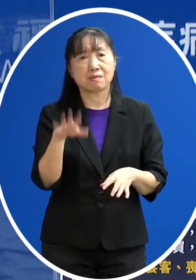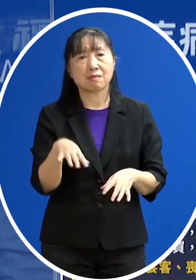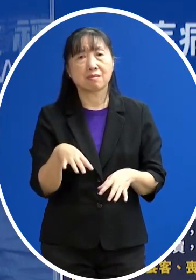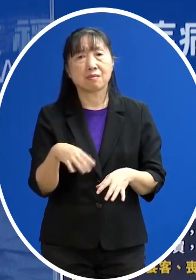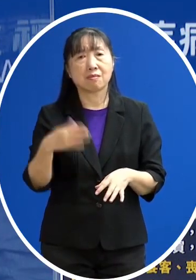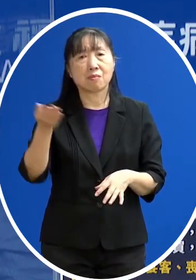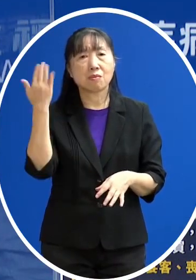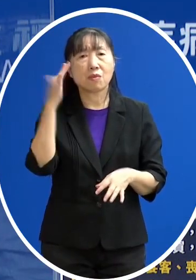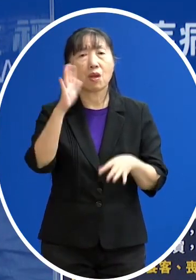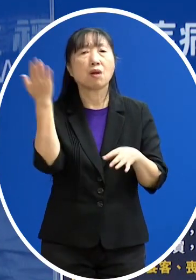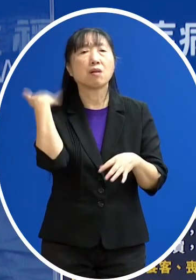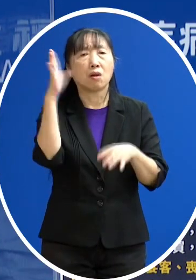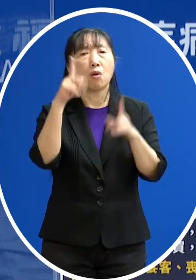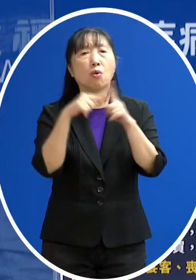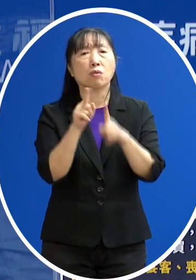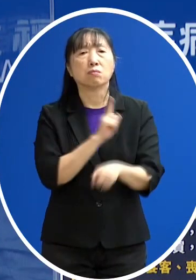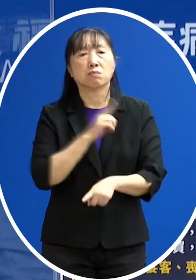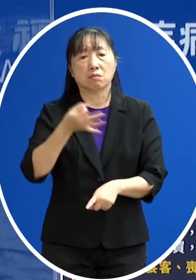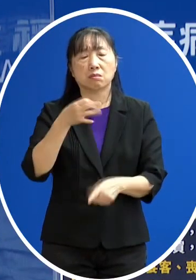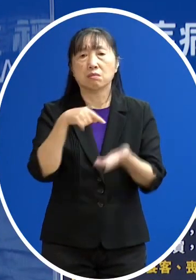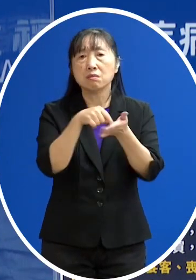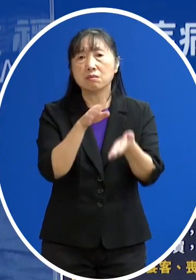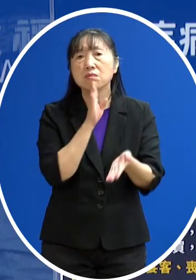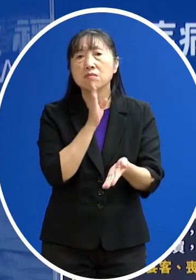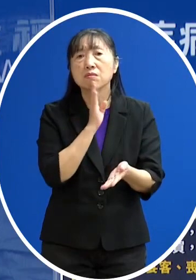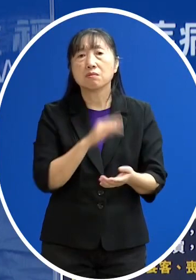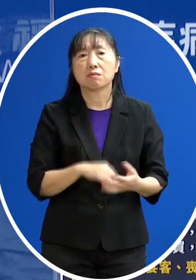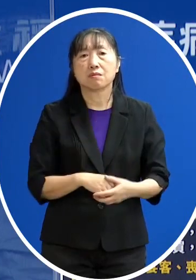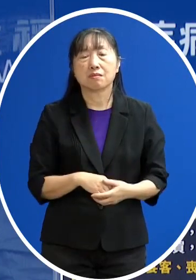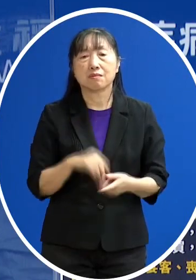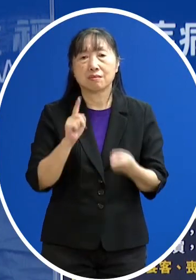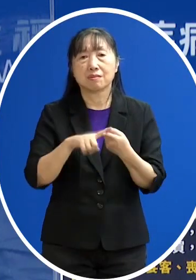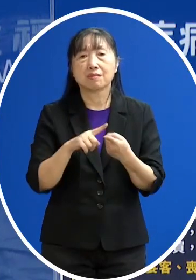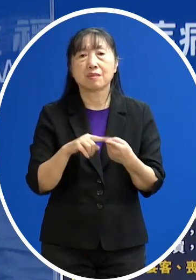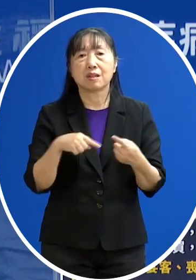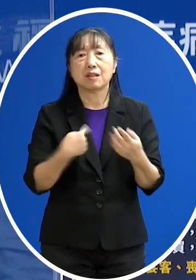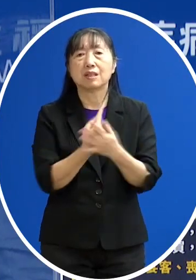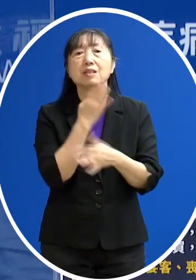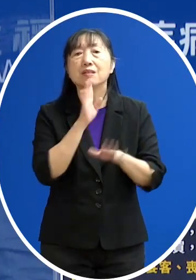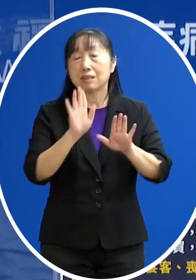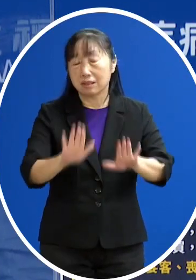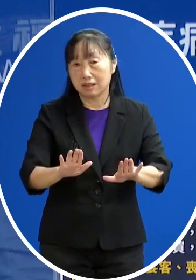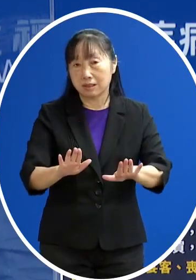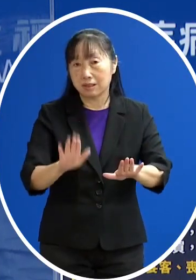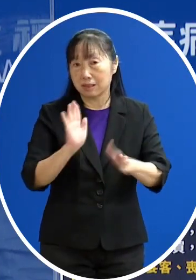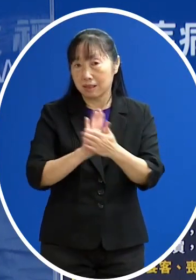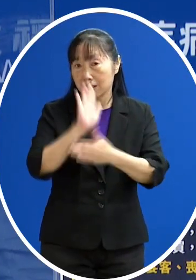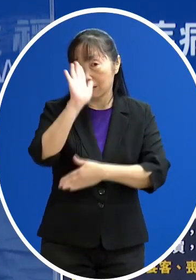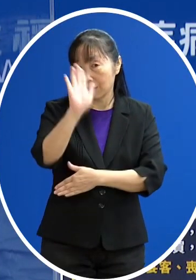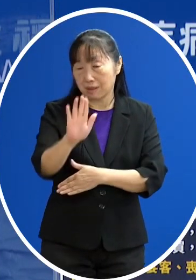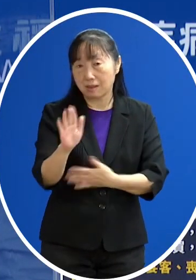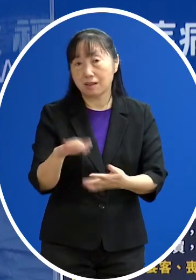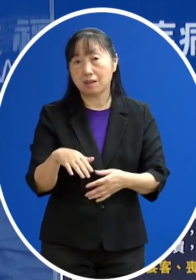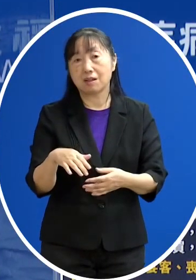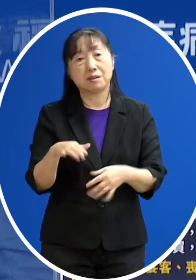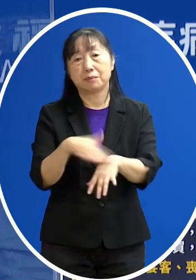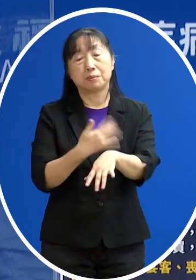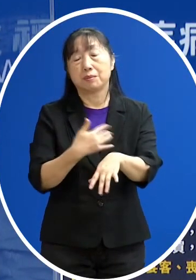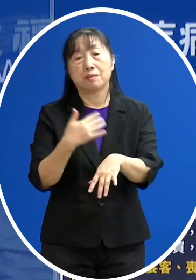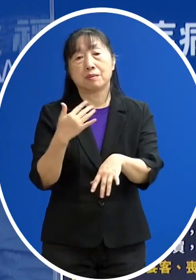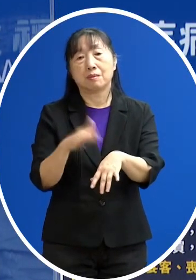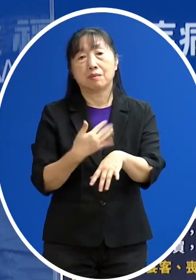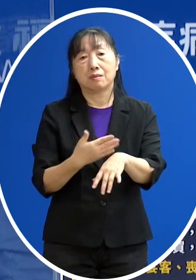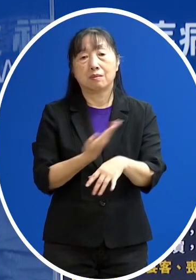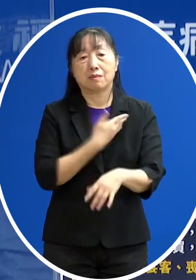是以前有，对，以前我们本来就有一个自费施打，我们只是说现在加以后这些批大概都不会